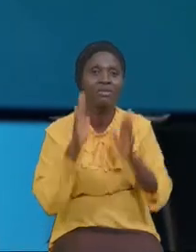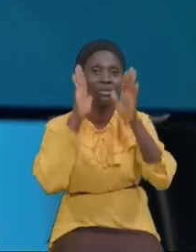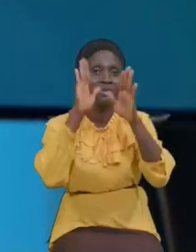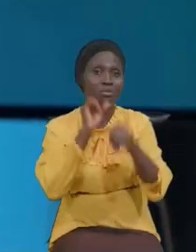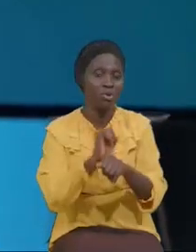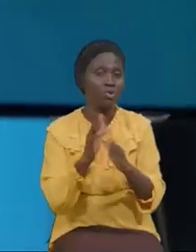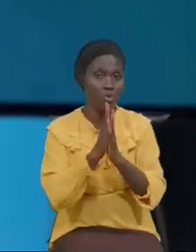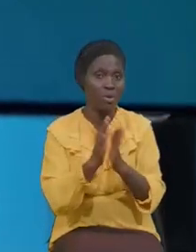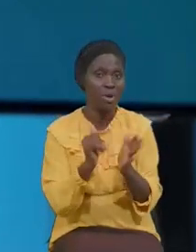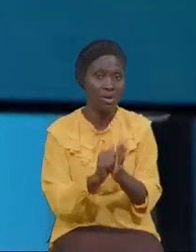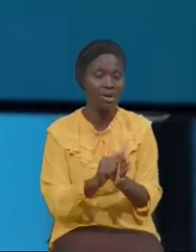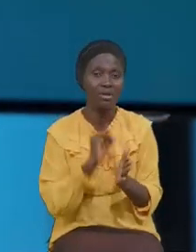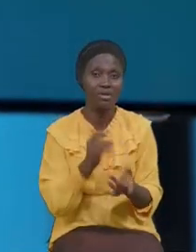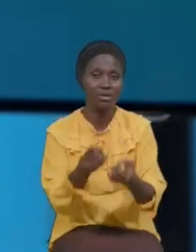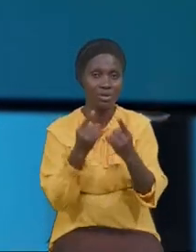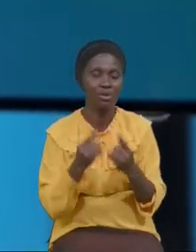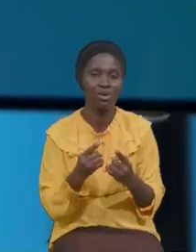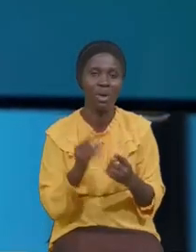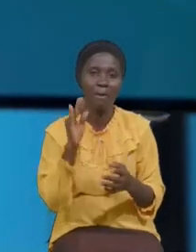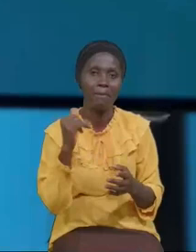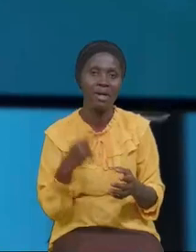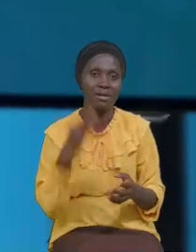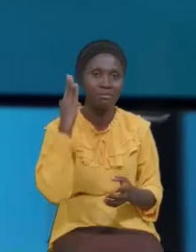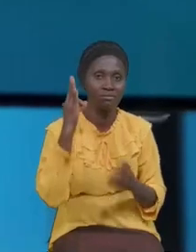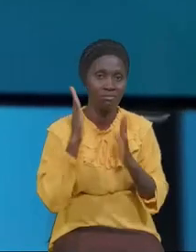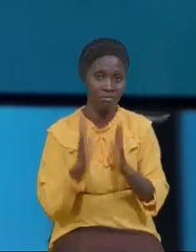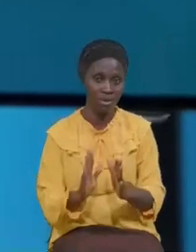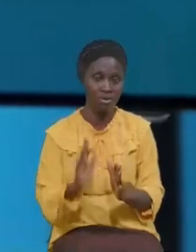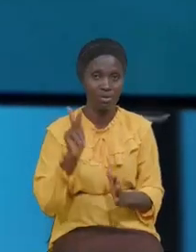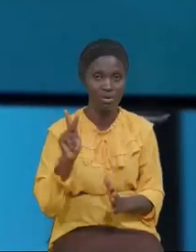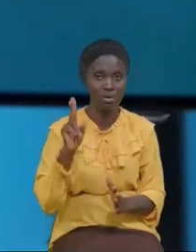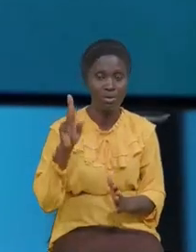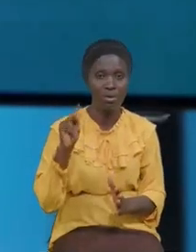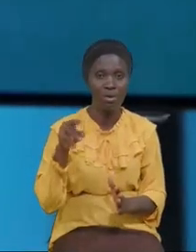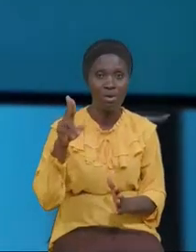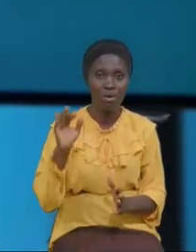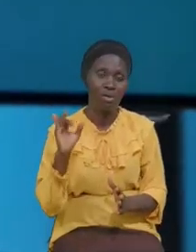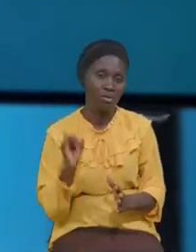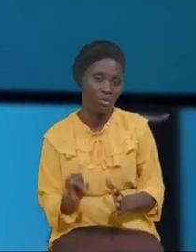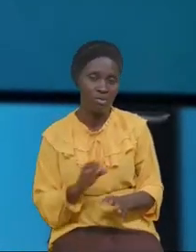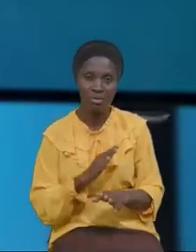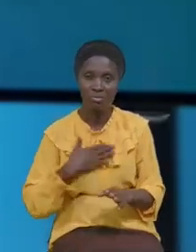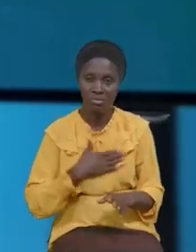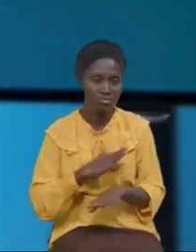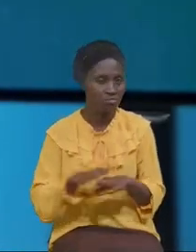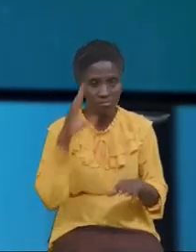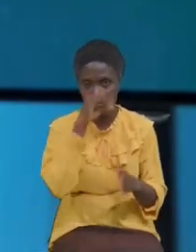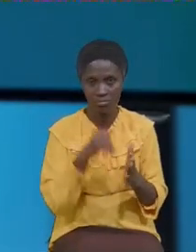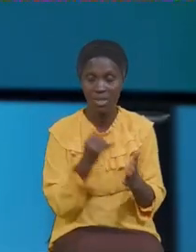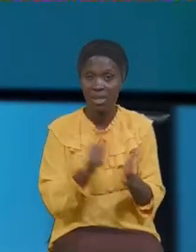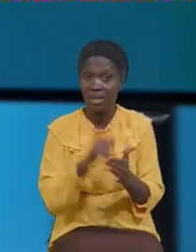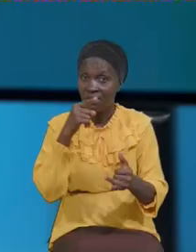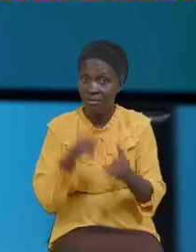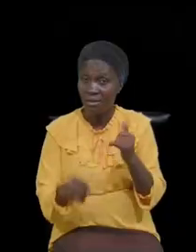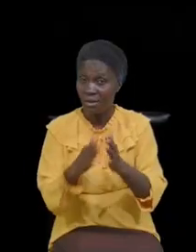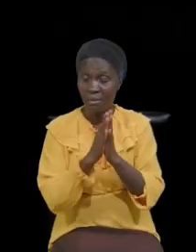miracle qui viendra par pasteur Dr Koumi. Faut pas rater la dernière prière. C'est la prière